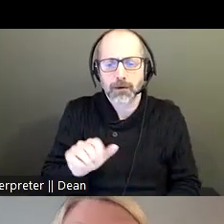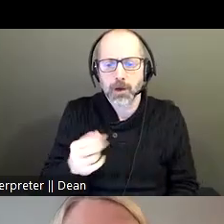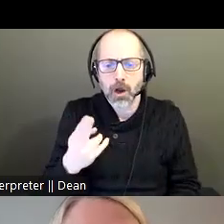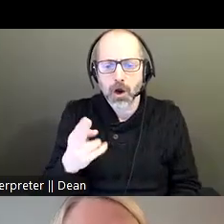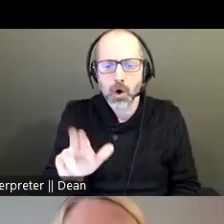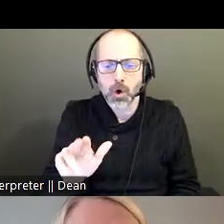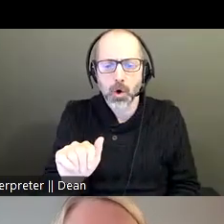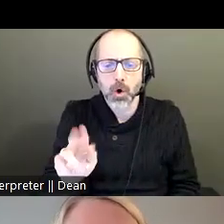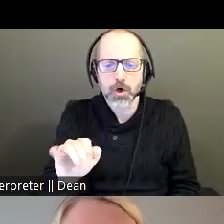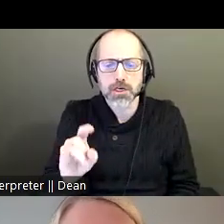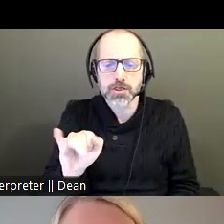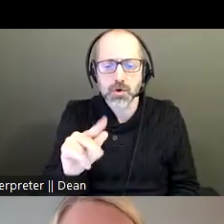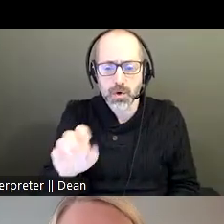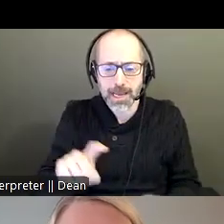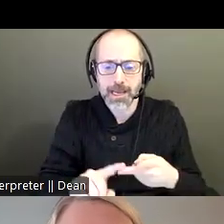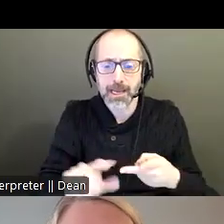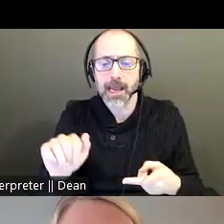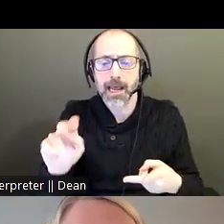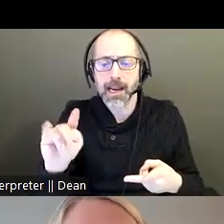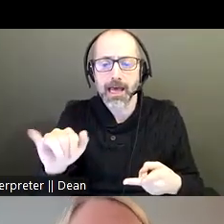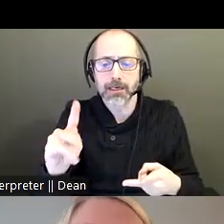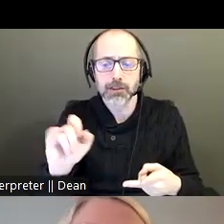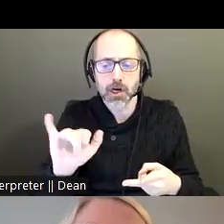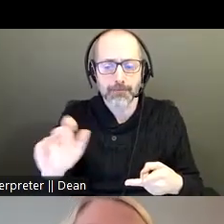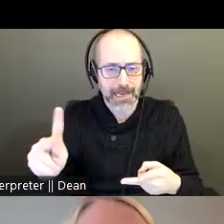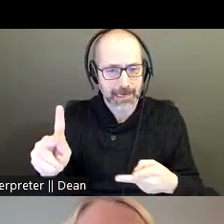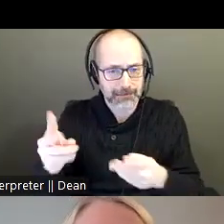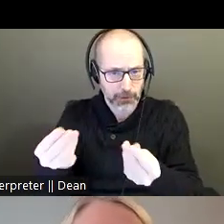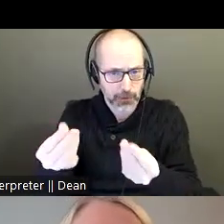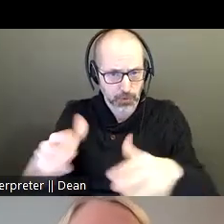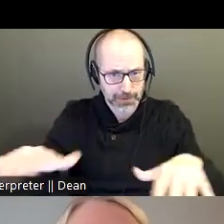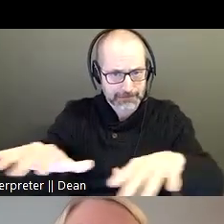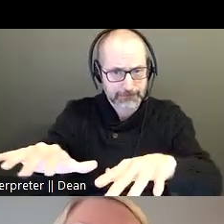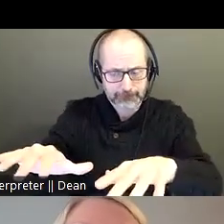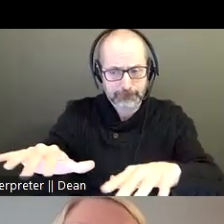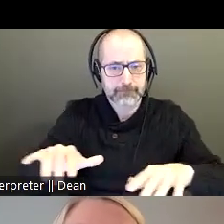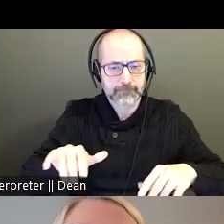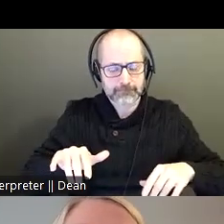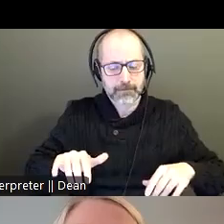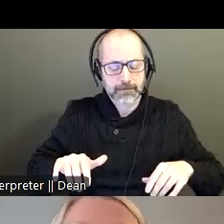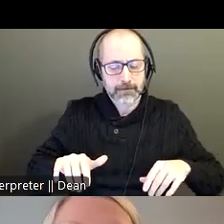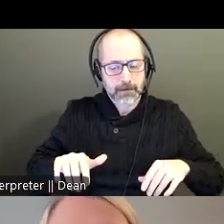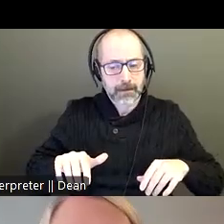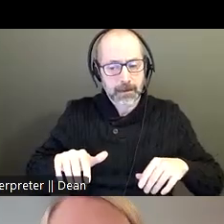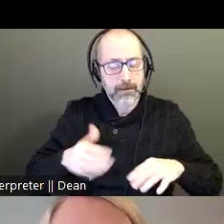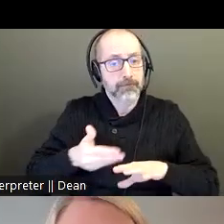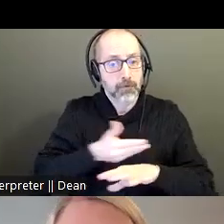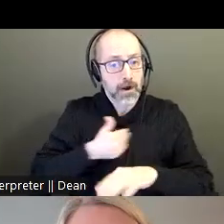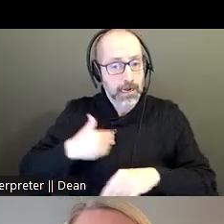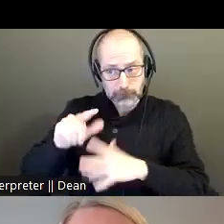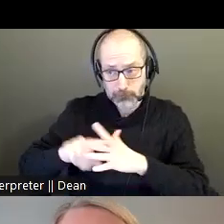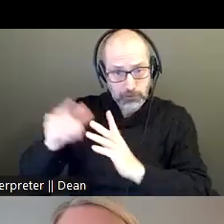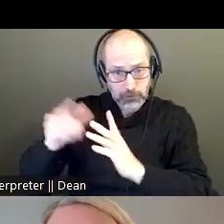de pouvoir me réunir avec vous. Je me joins à vous depuis l'Université Queen's Suisse au territoire de Shoshone et des Anishinaabe. Avant